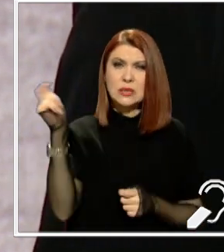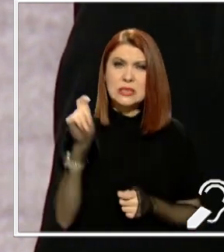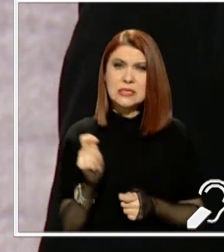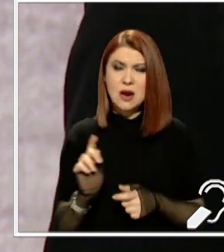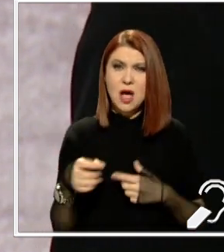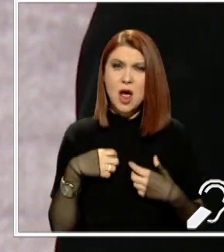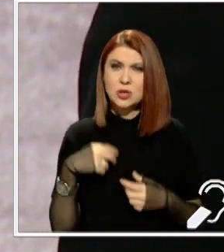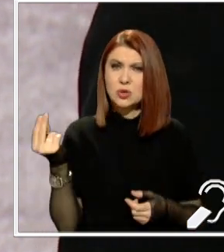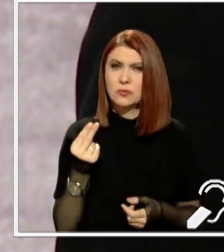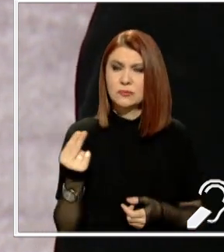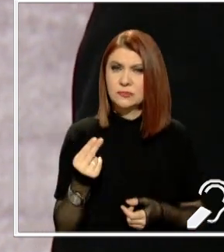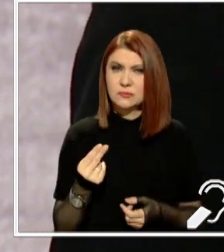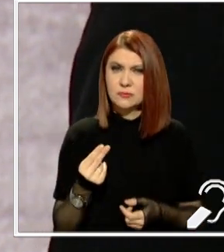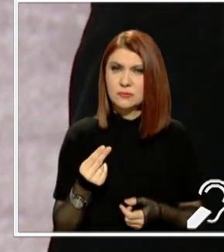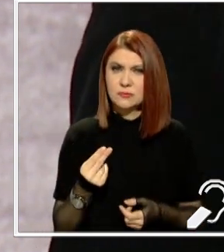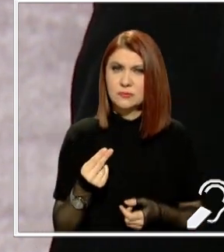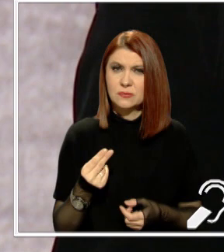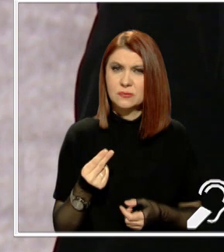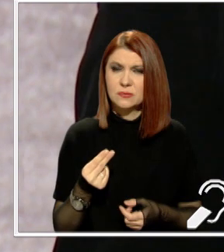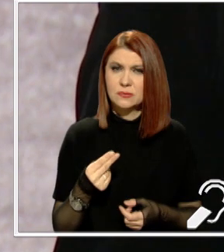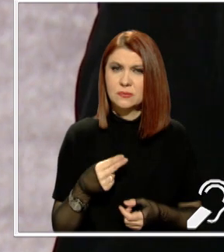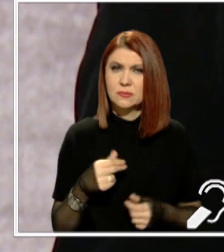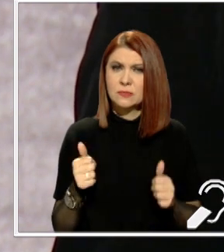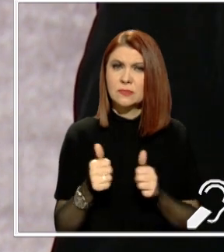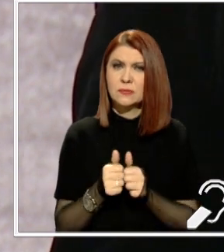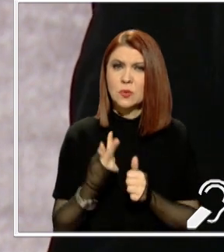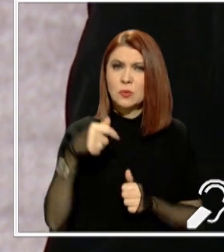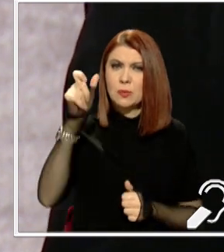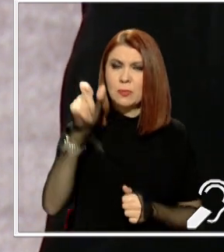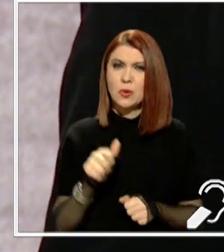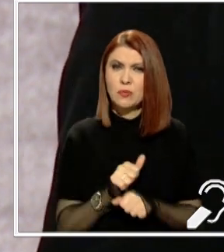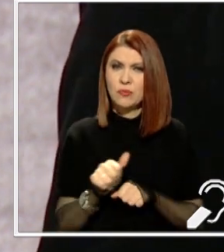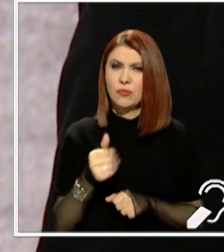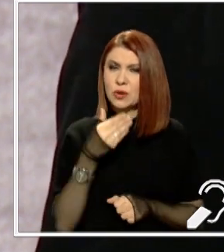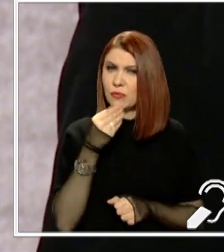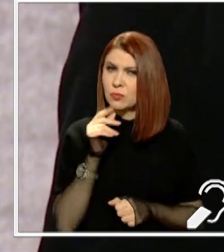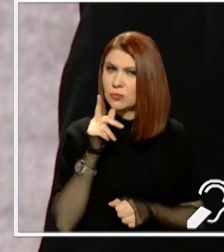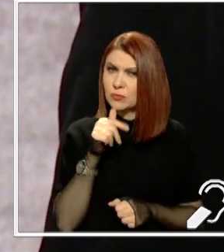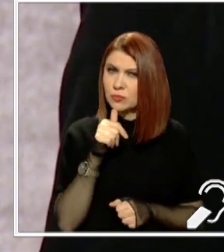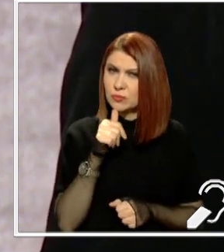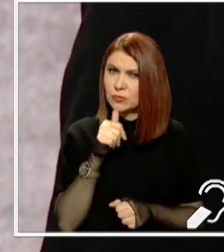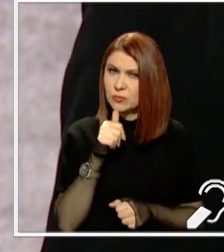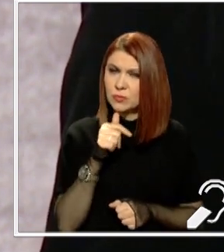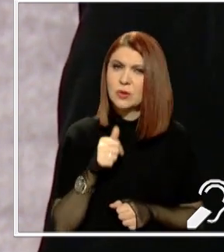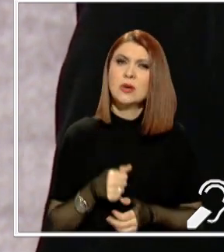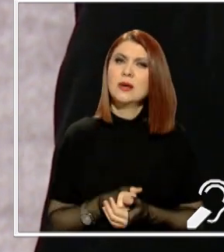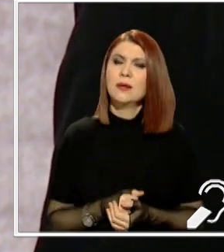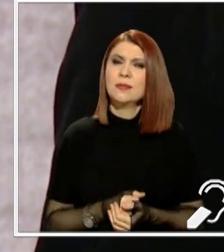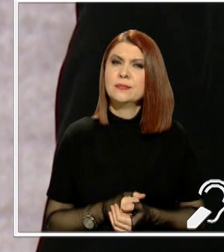plastici, merg alături de un personaj foarte frumos și plăcut, doamna Amelia